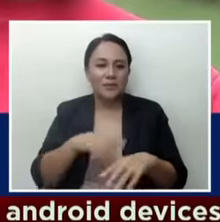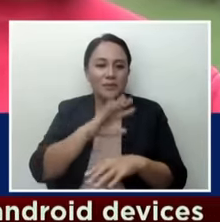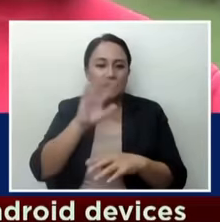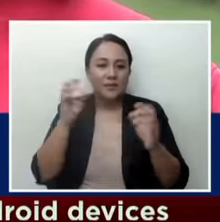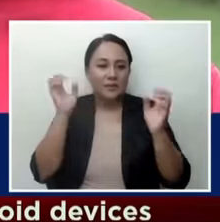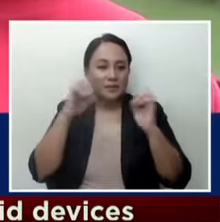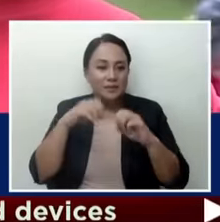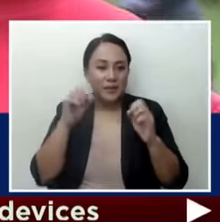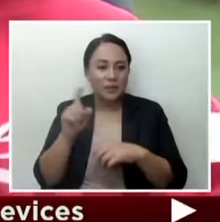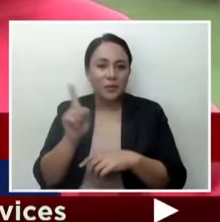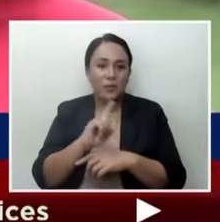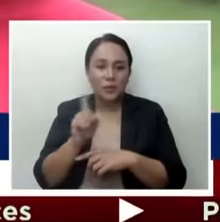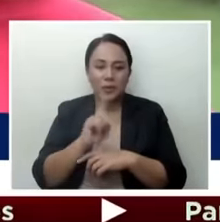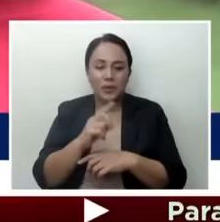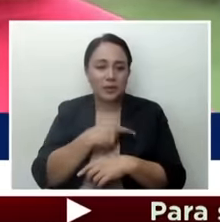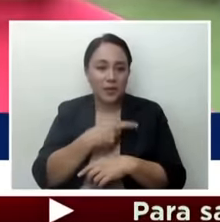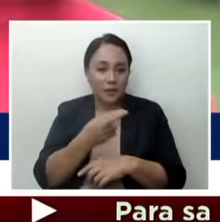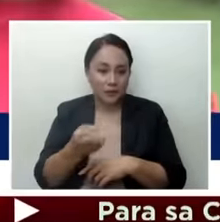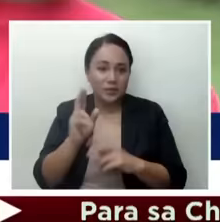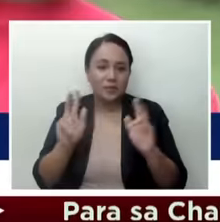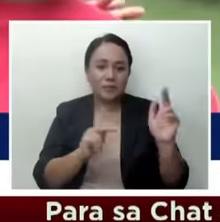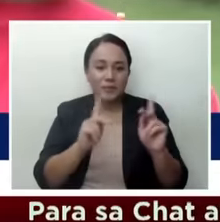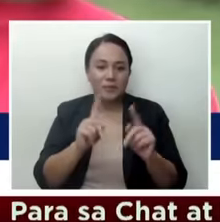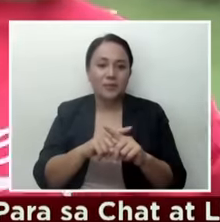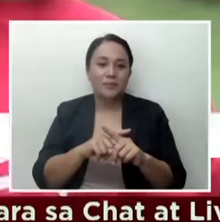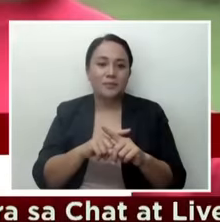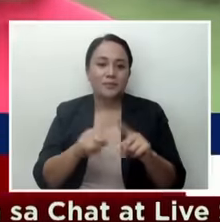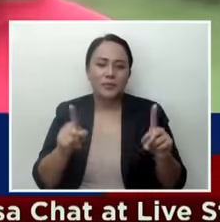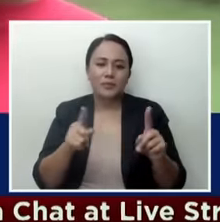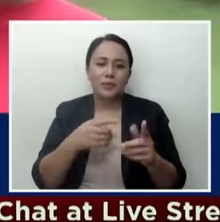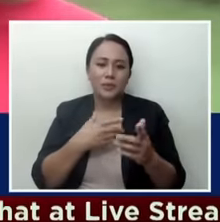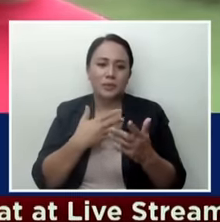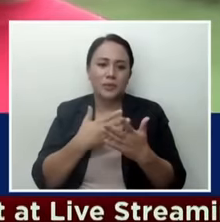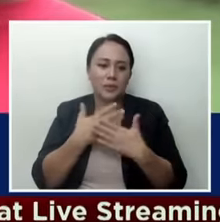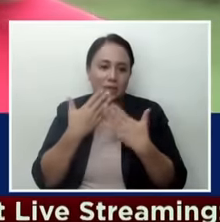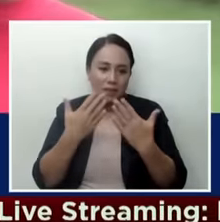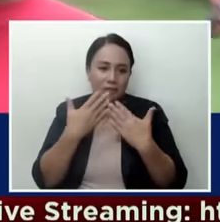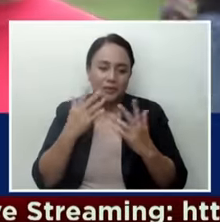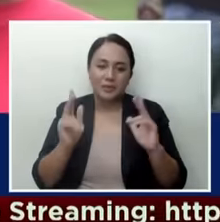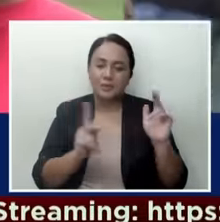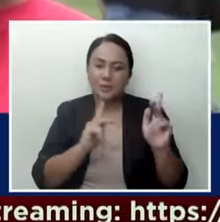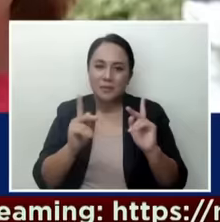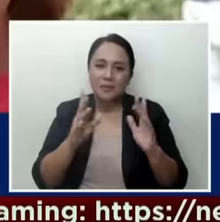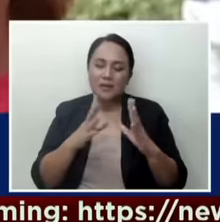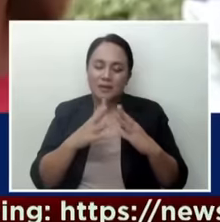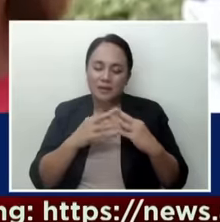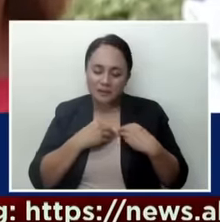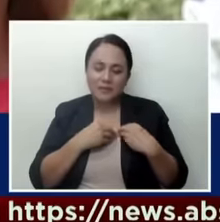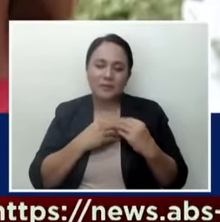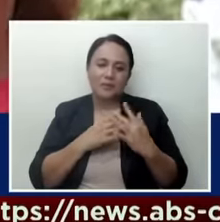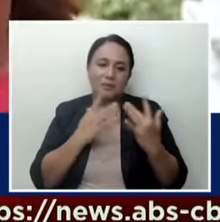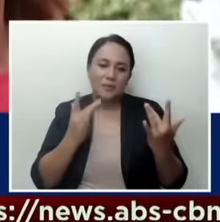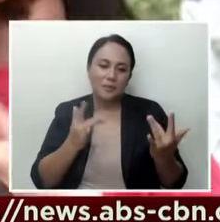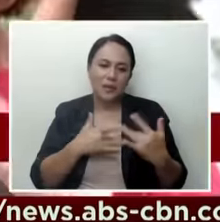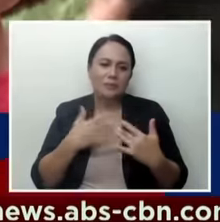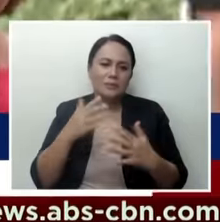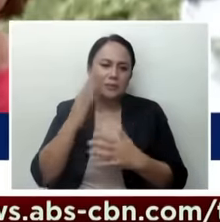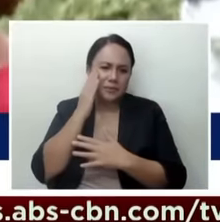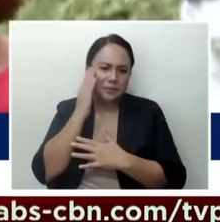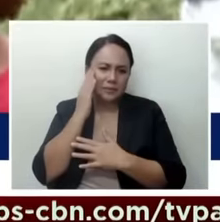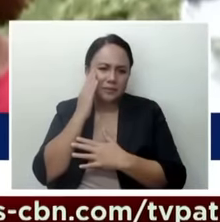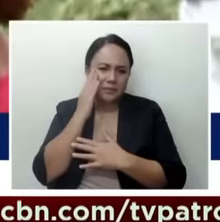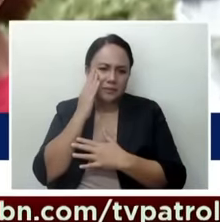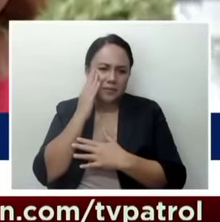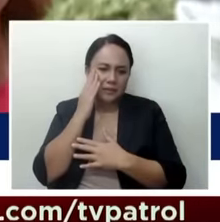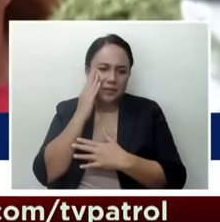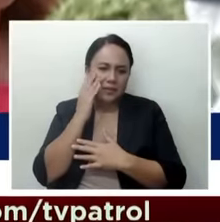ano yung magiging reaction ng mga tao, pero we're very grateful na tinanggap naman ng buong puso ng mga tao. Alam ko na mas